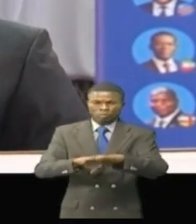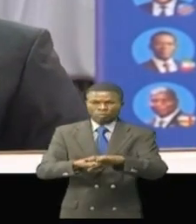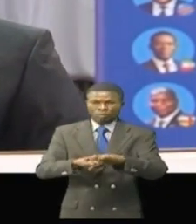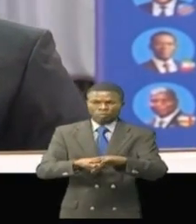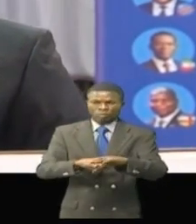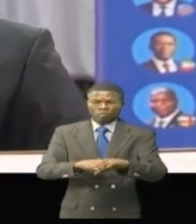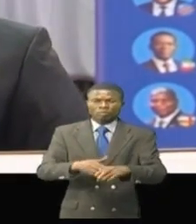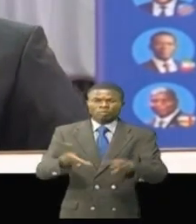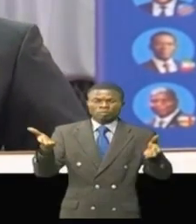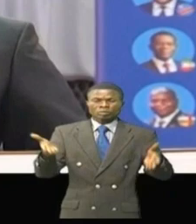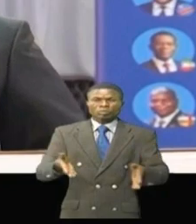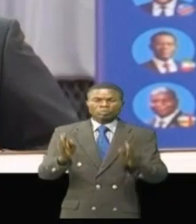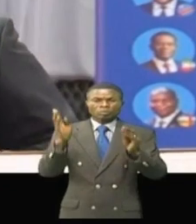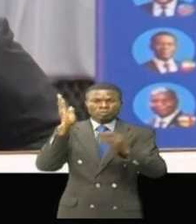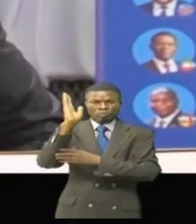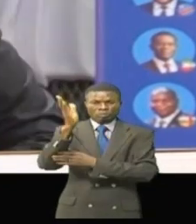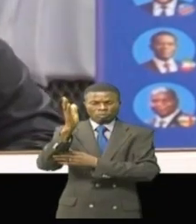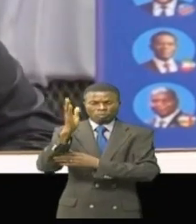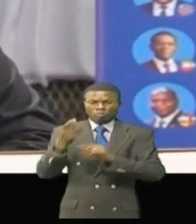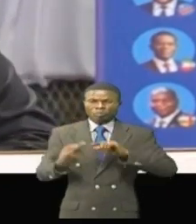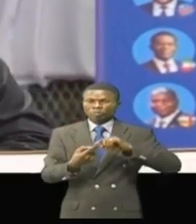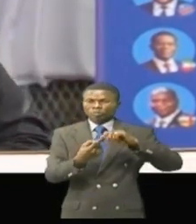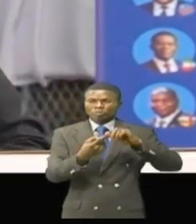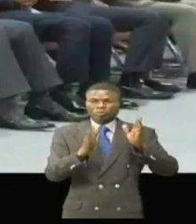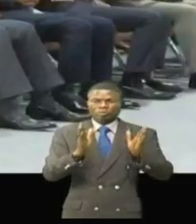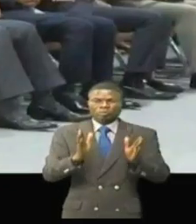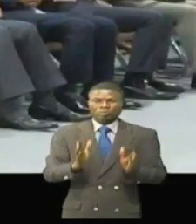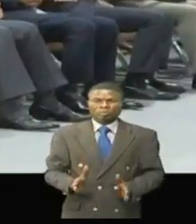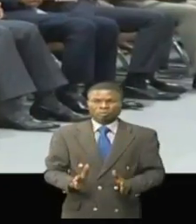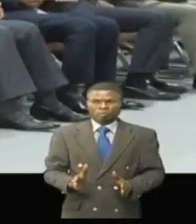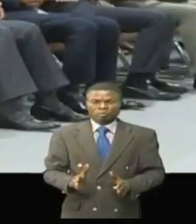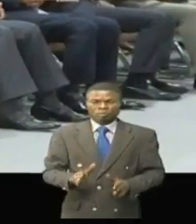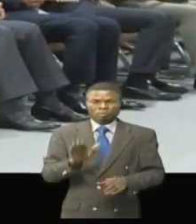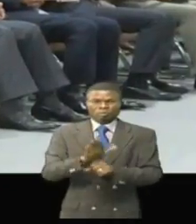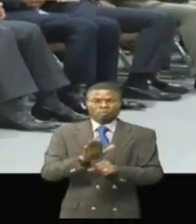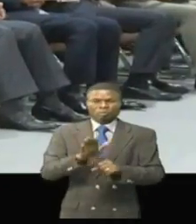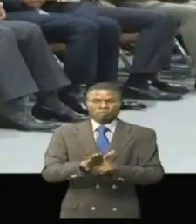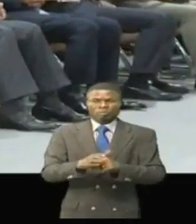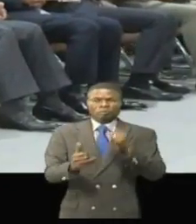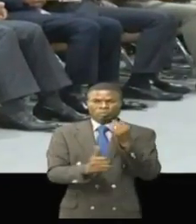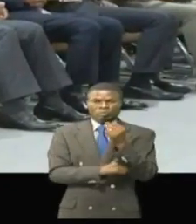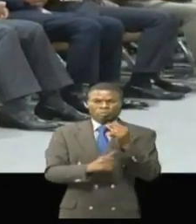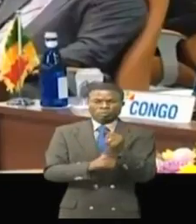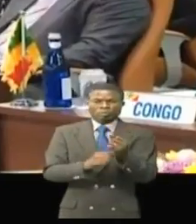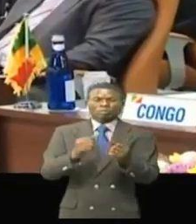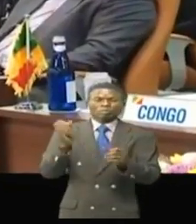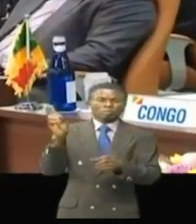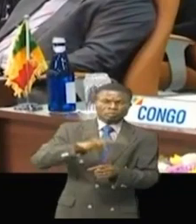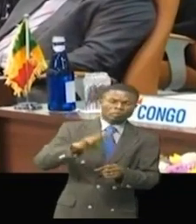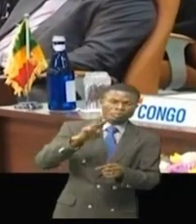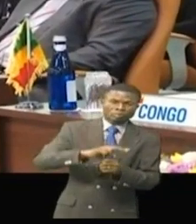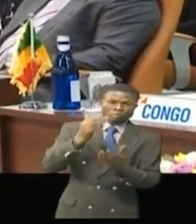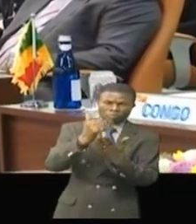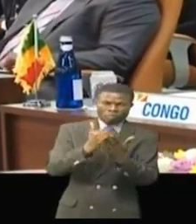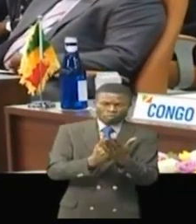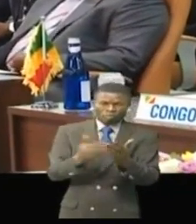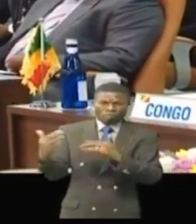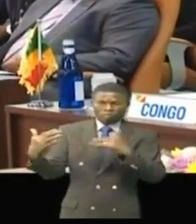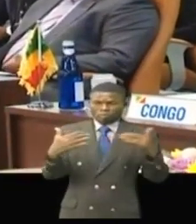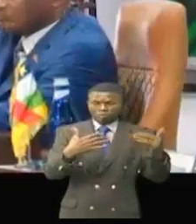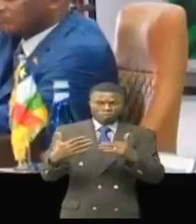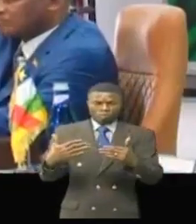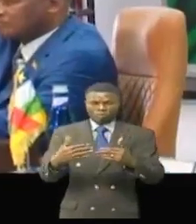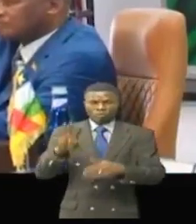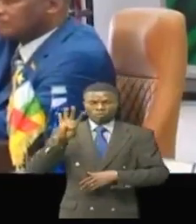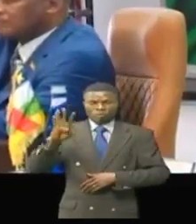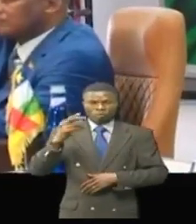la présente session extraordinaire. Plusieurs victimes enregistrées après affrontements intervenus